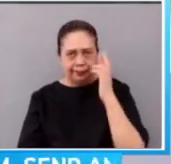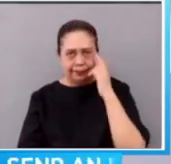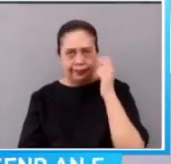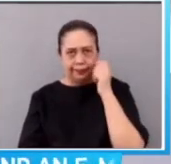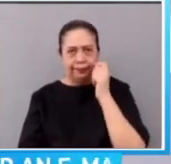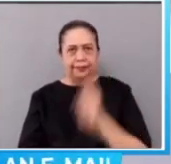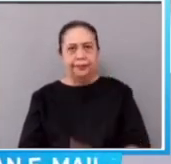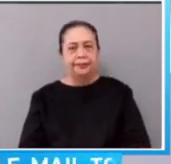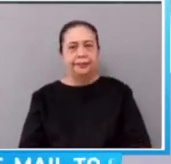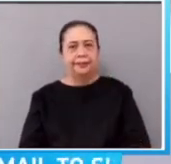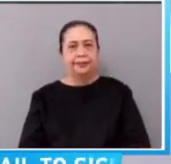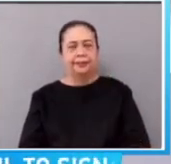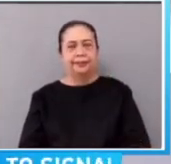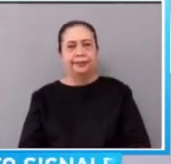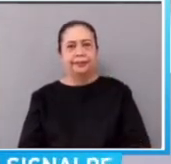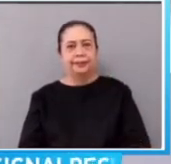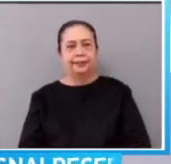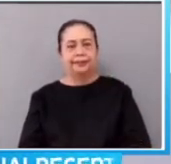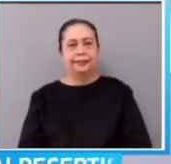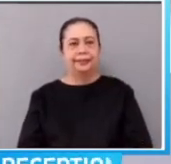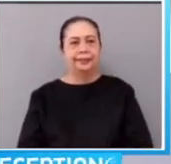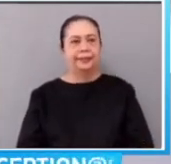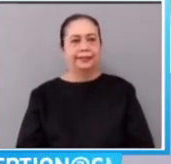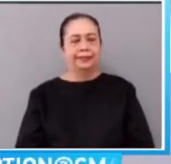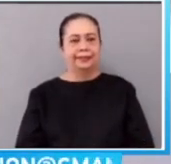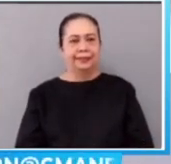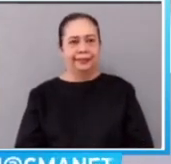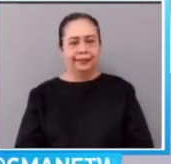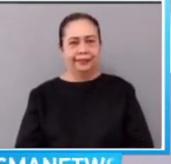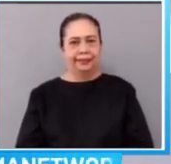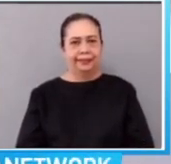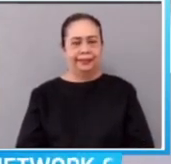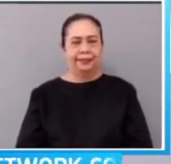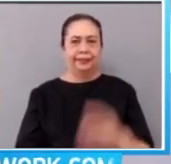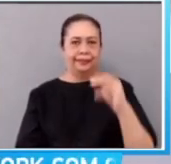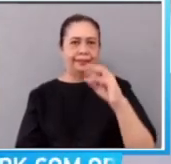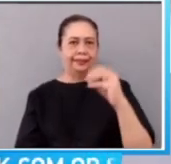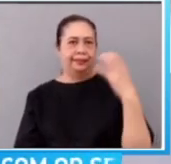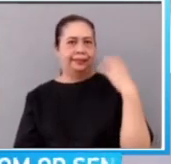magandang hapon. Magandang tanghali po si MMDA Chairman Attorney Don Artes.